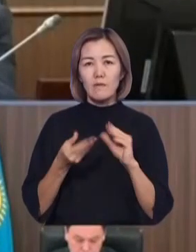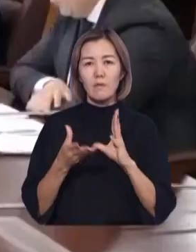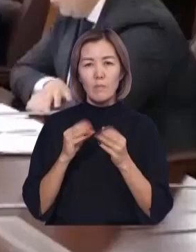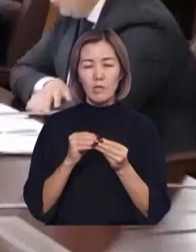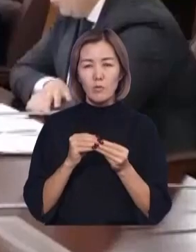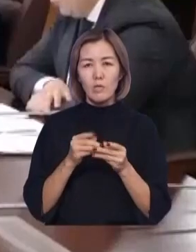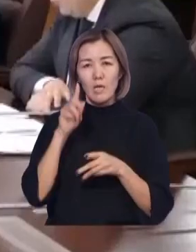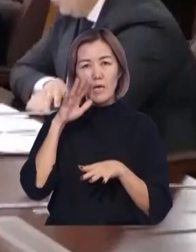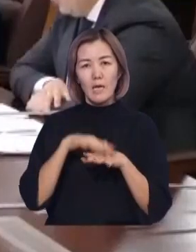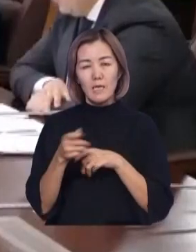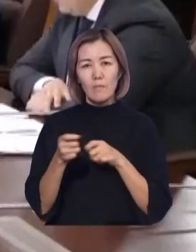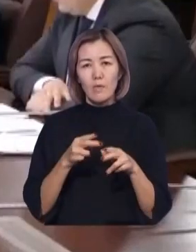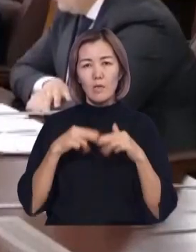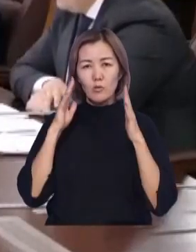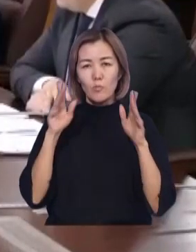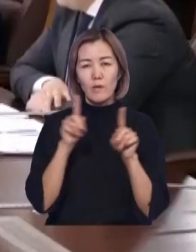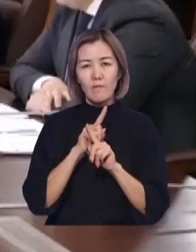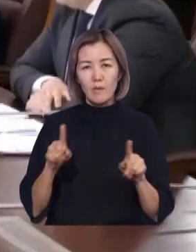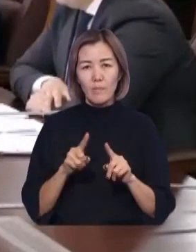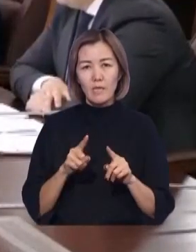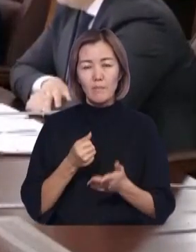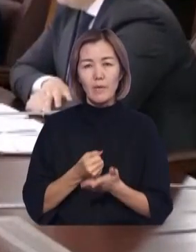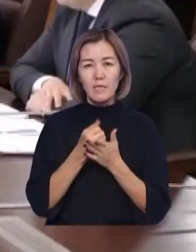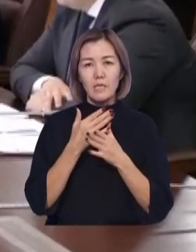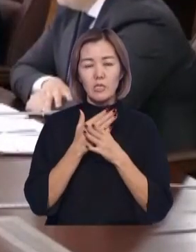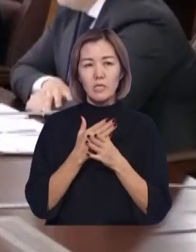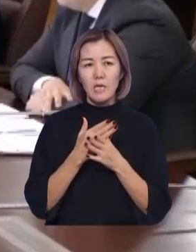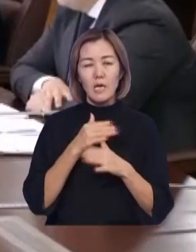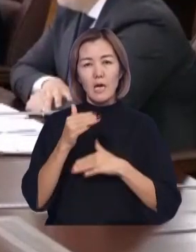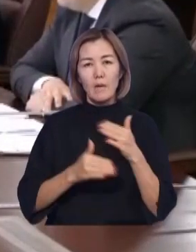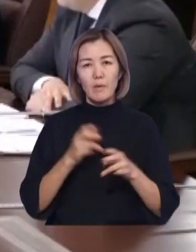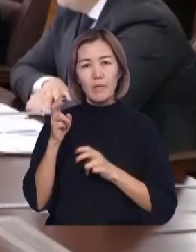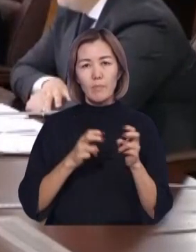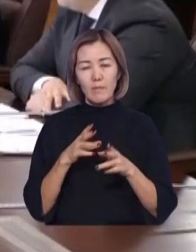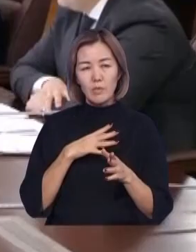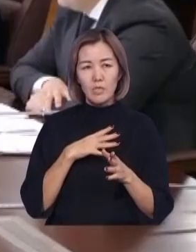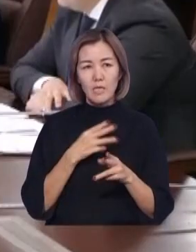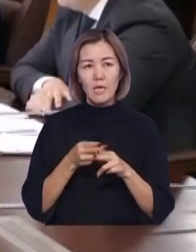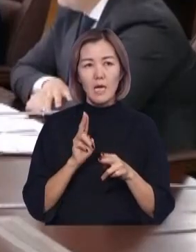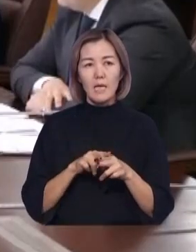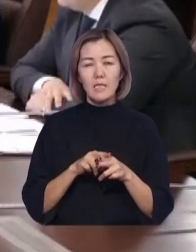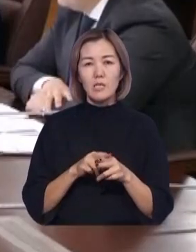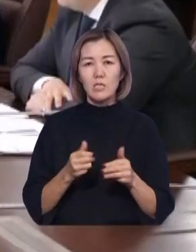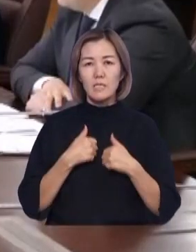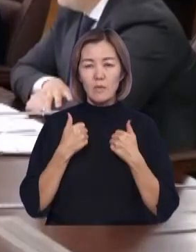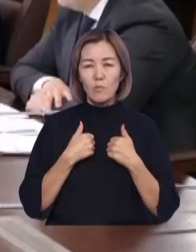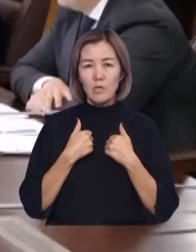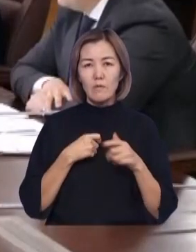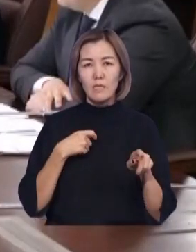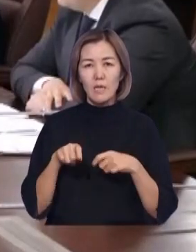ахматом следует уделить особое внимание поддержке обрабатывающей промышленности а также стимулированию